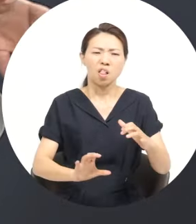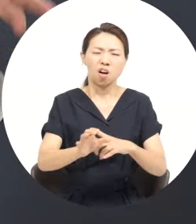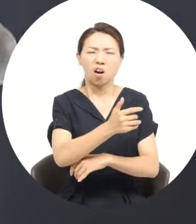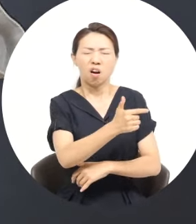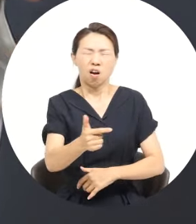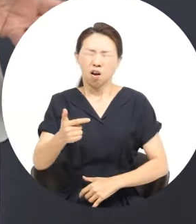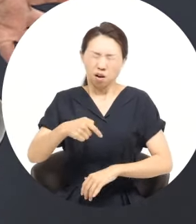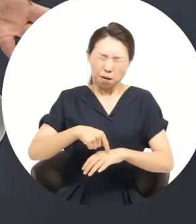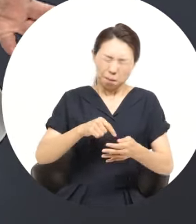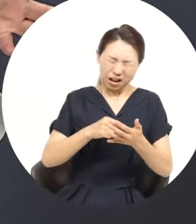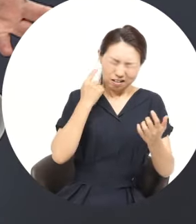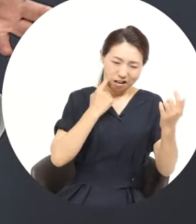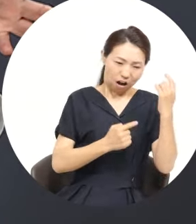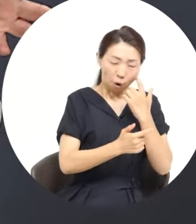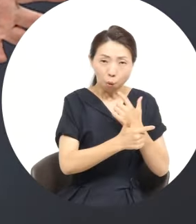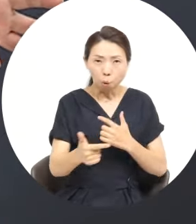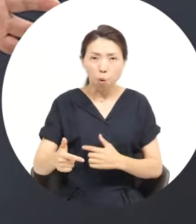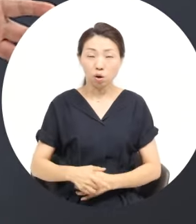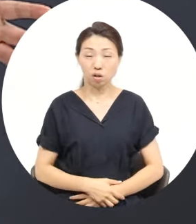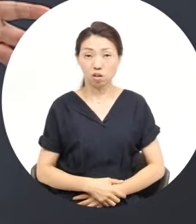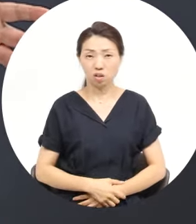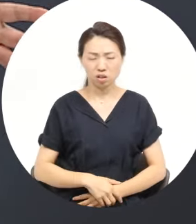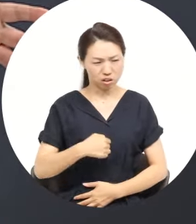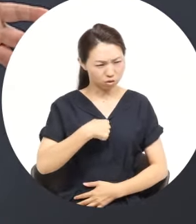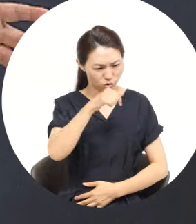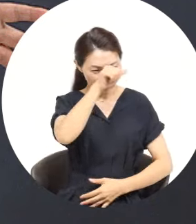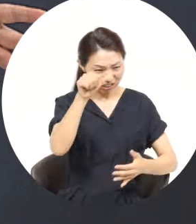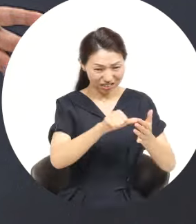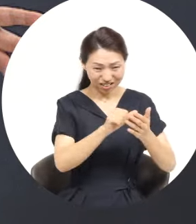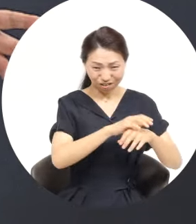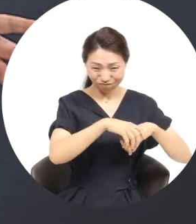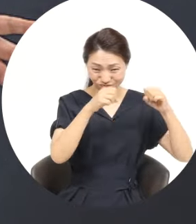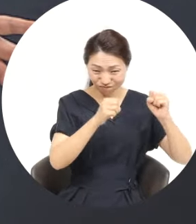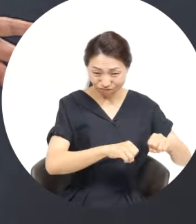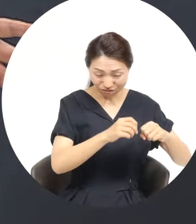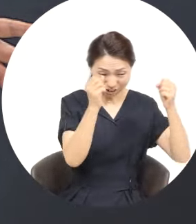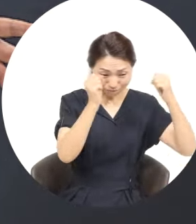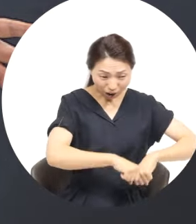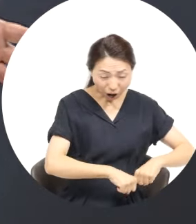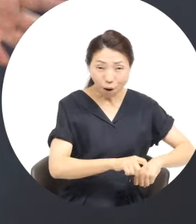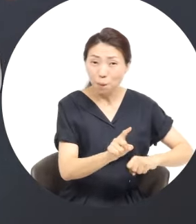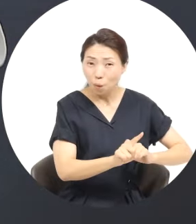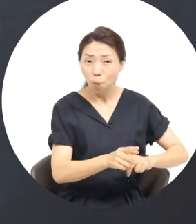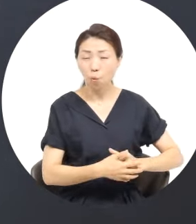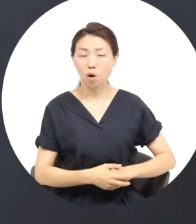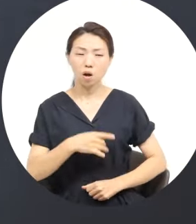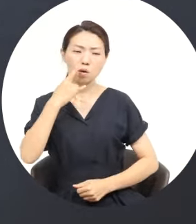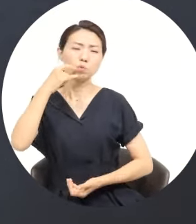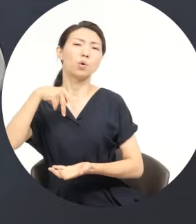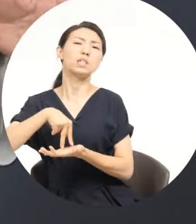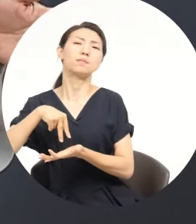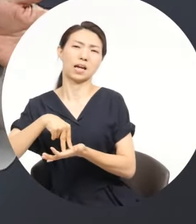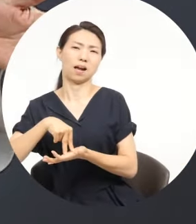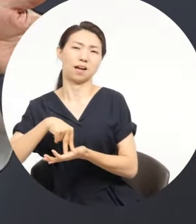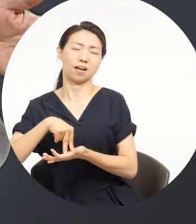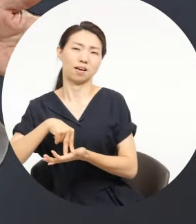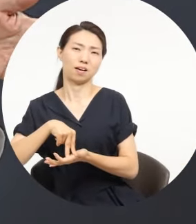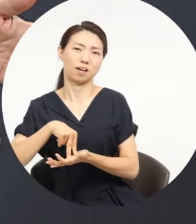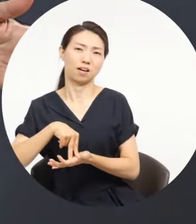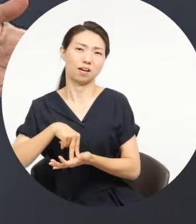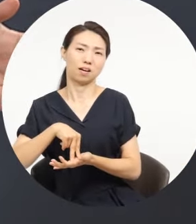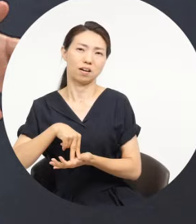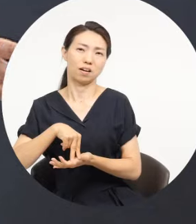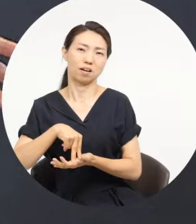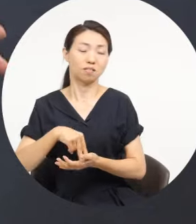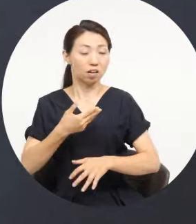뭐 그렇게 자기를 망친다는 게 뭐 뭘 갖고 망친다 그러겠어요. 그것이 부모가 볼 때는 망친다고 보는